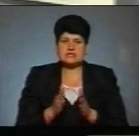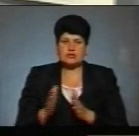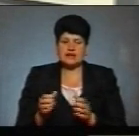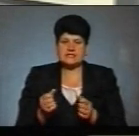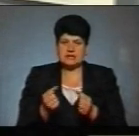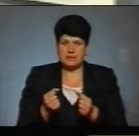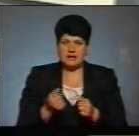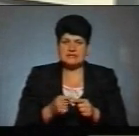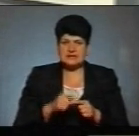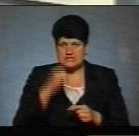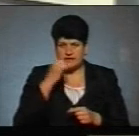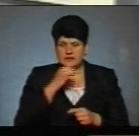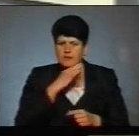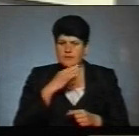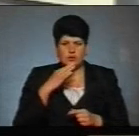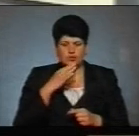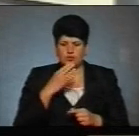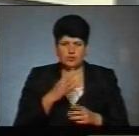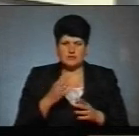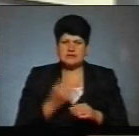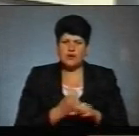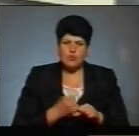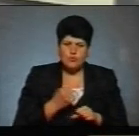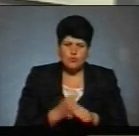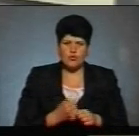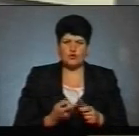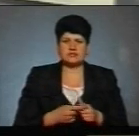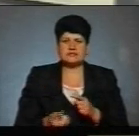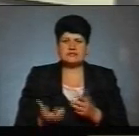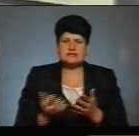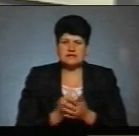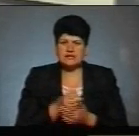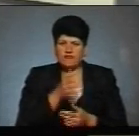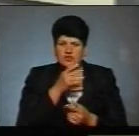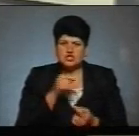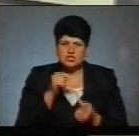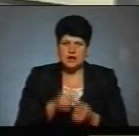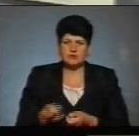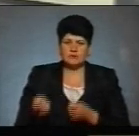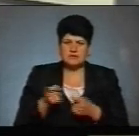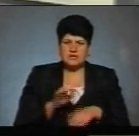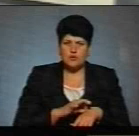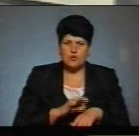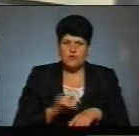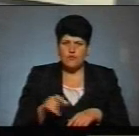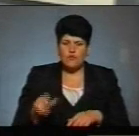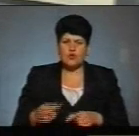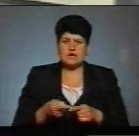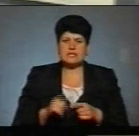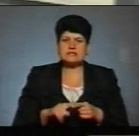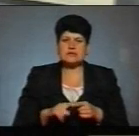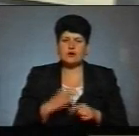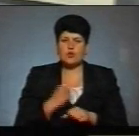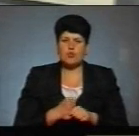завдяки багатьом факторам. Це роботі, це виявлення вчасного поступлення хворих, це